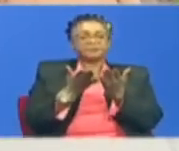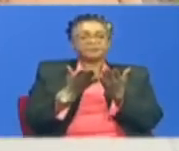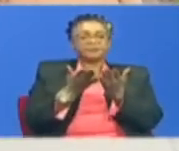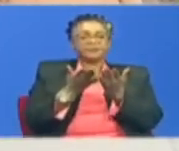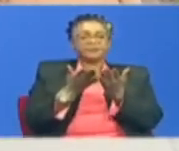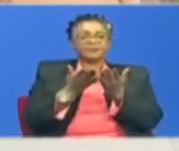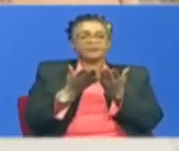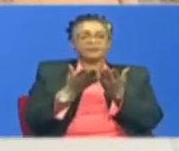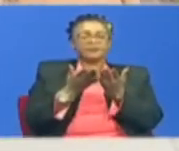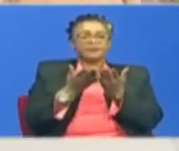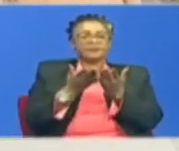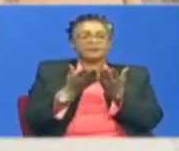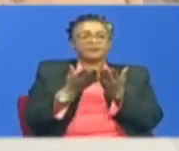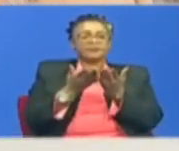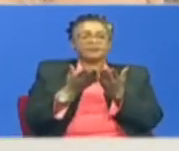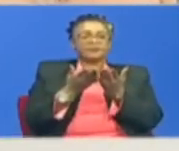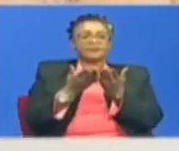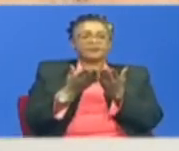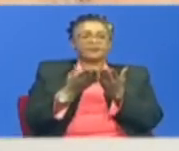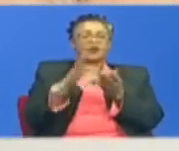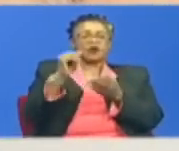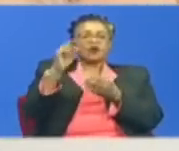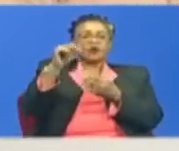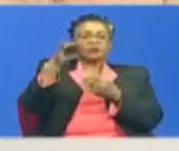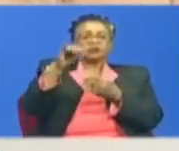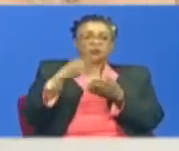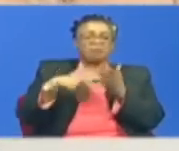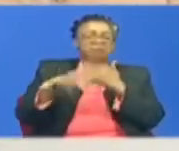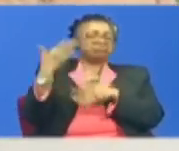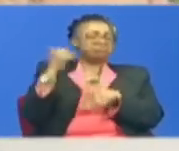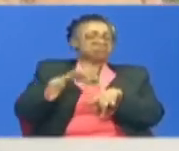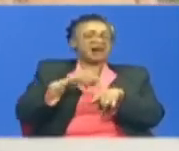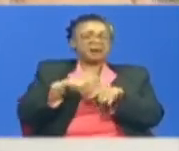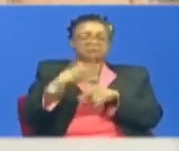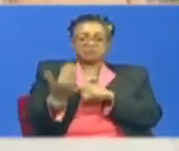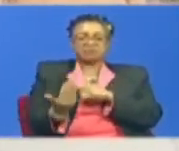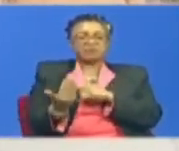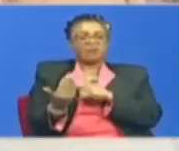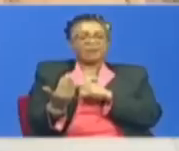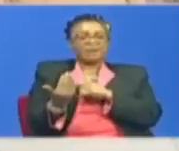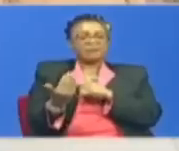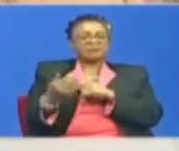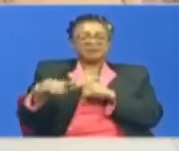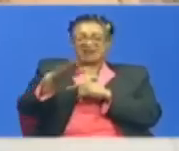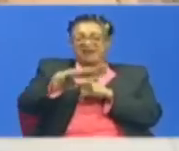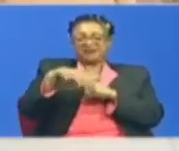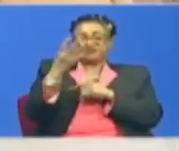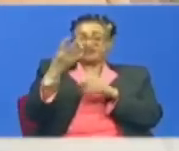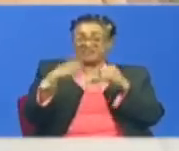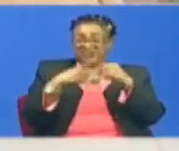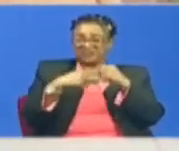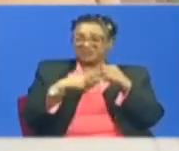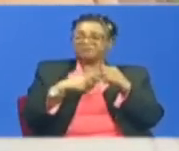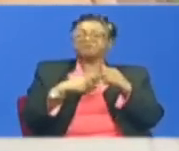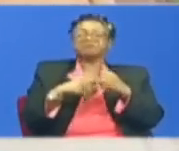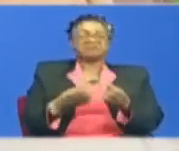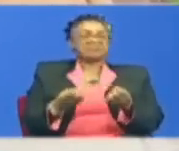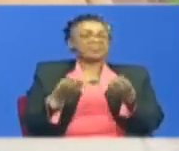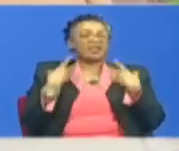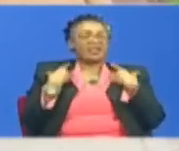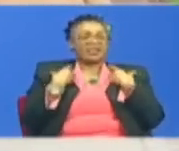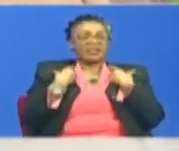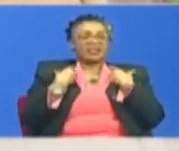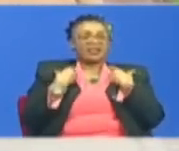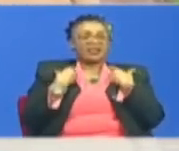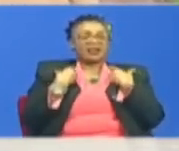Onguso alianza soka kitambo kiasi akiwa mtoto mdogo kwa sababu hii mtaa ya Kawangware ndio amezaliwa ndio ameishi so at